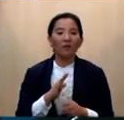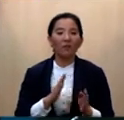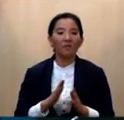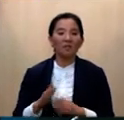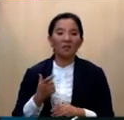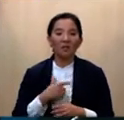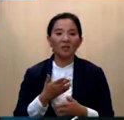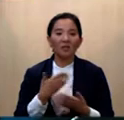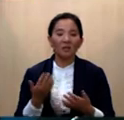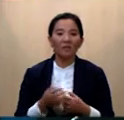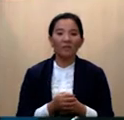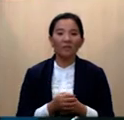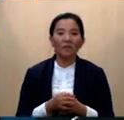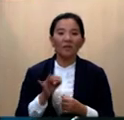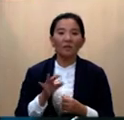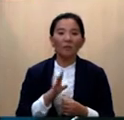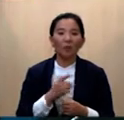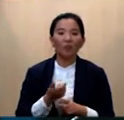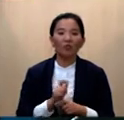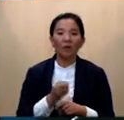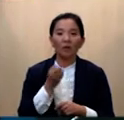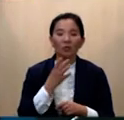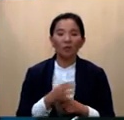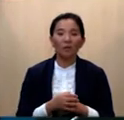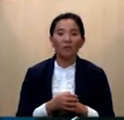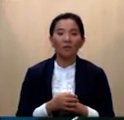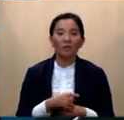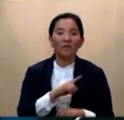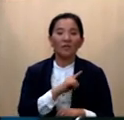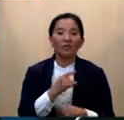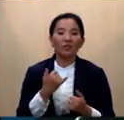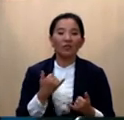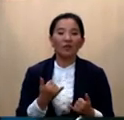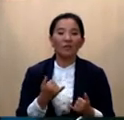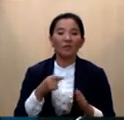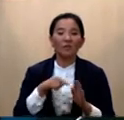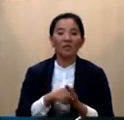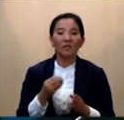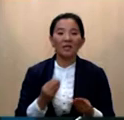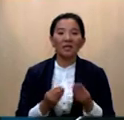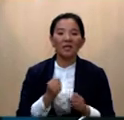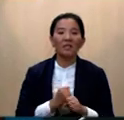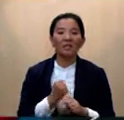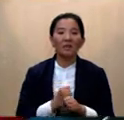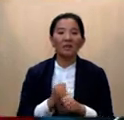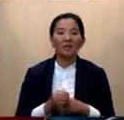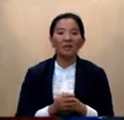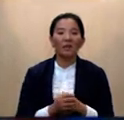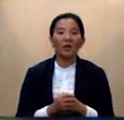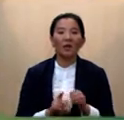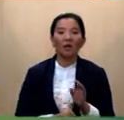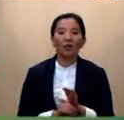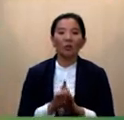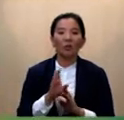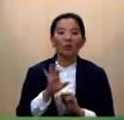повезти а может все быть очень хорошо силы мы сейчас коммендации игры сделаем начнем